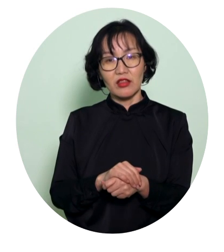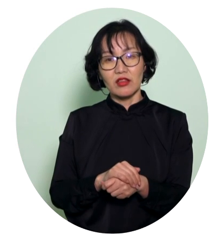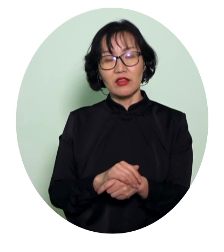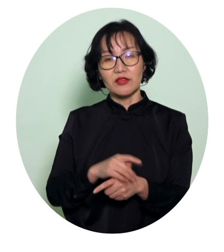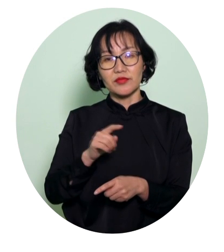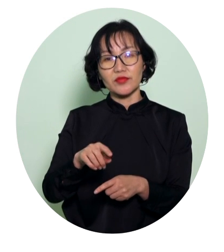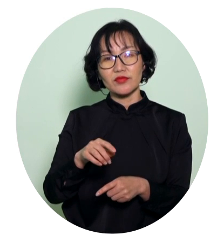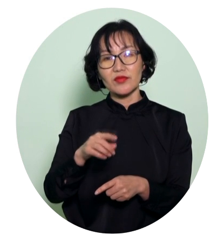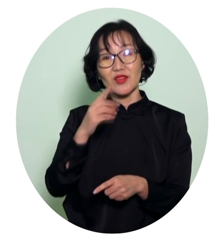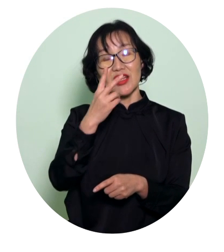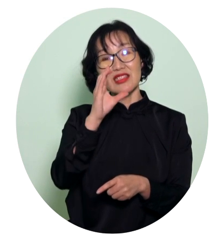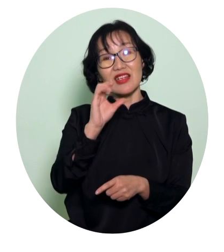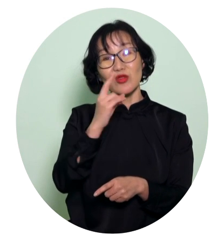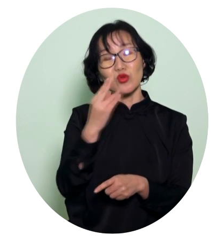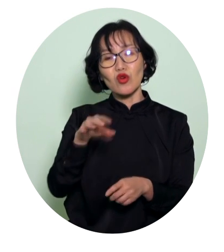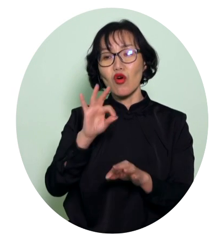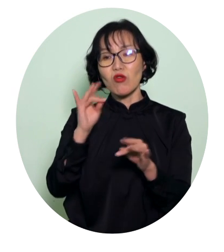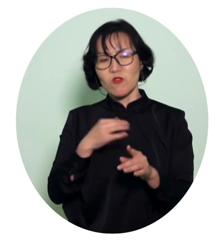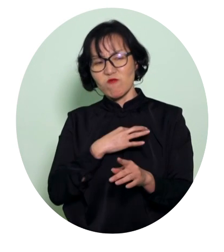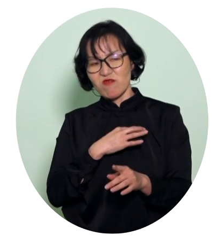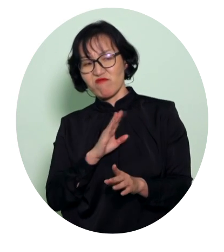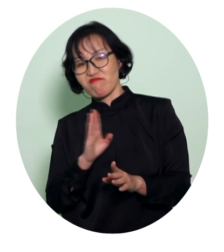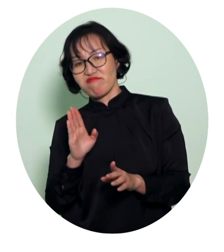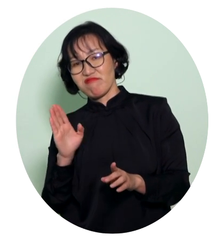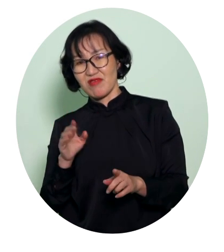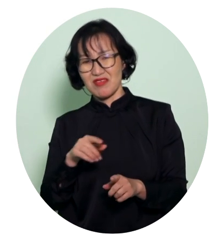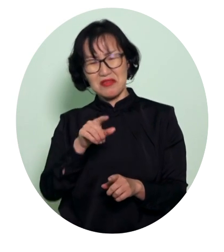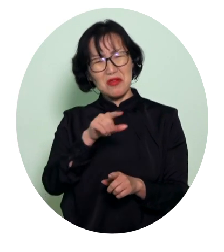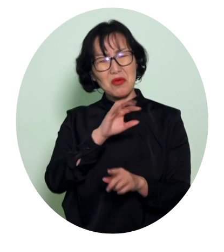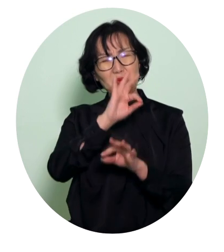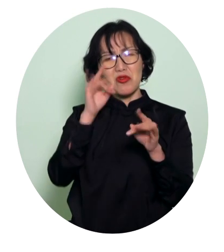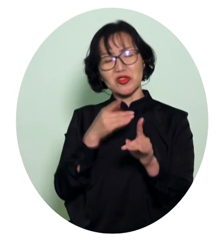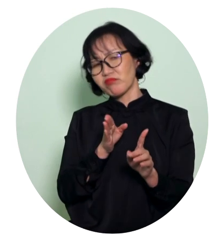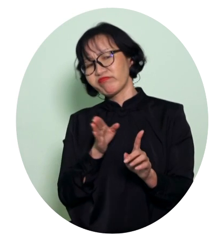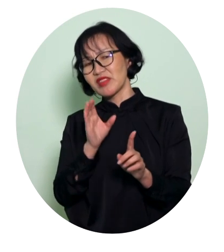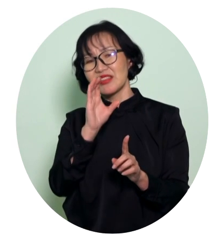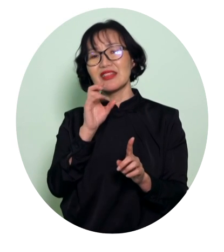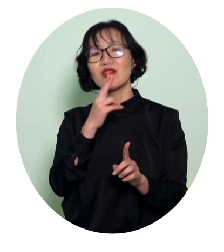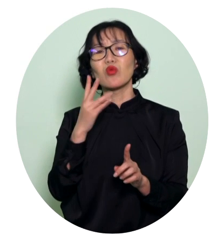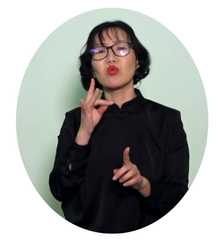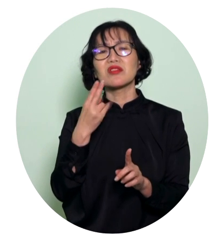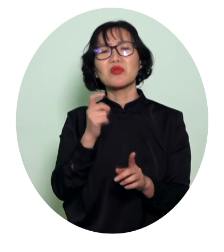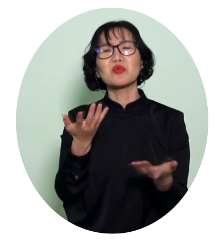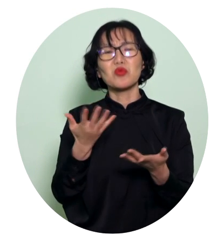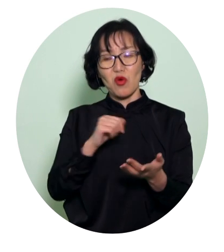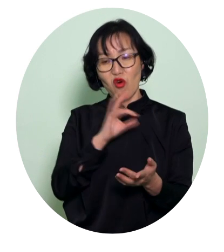Өөр тишээ зүтгэх. За гүү яагаад өөр тишээ зүтгэсэн юм болоо? Тилүүлв.